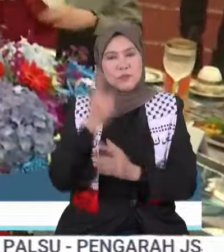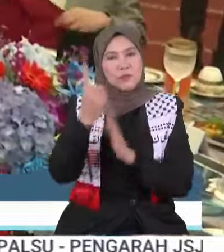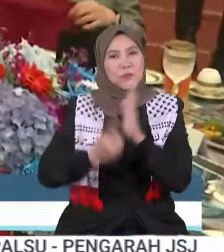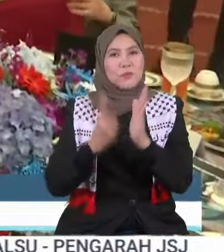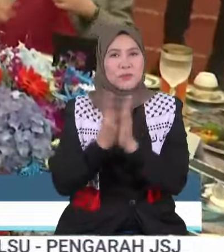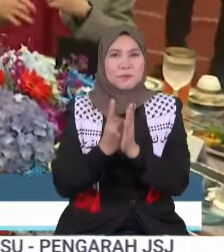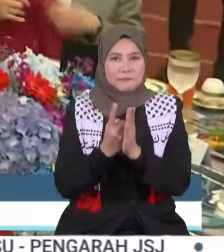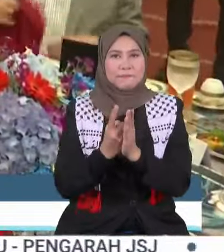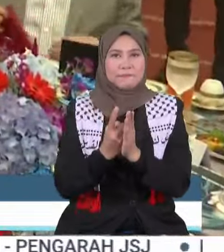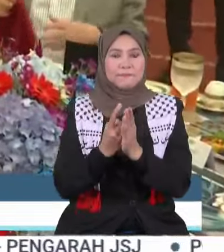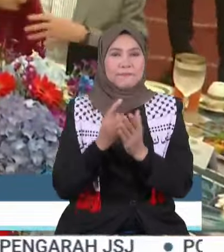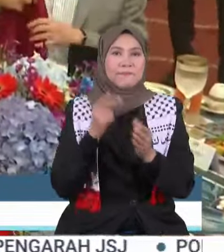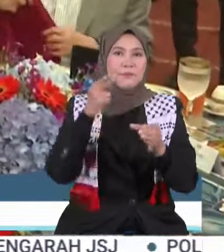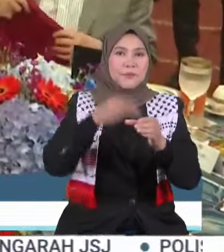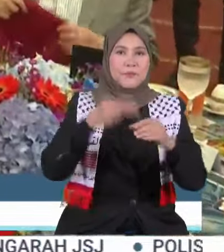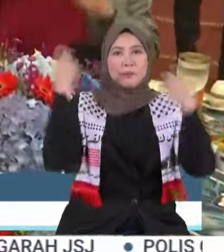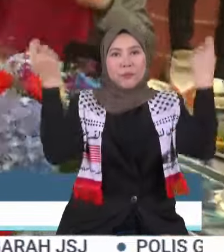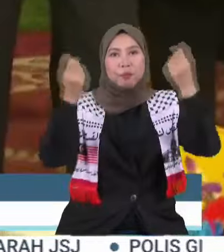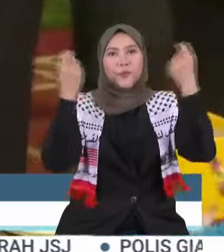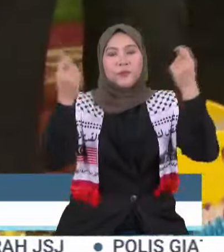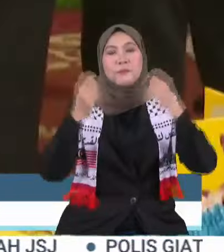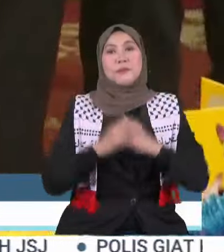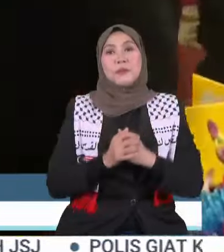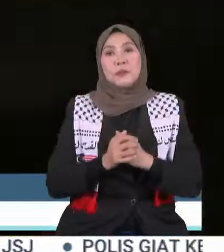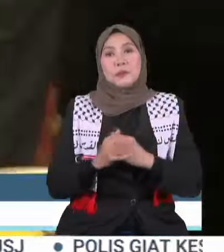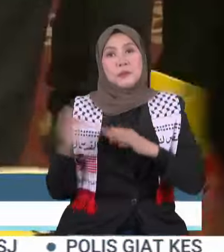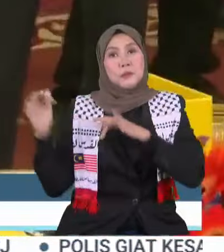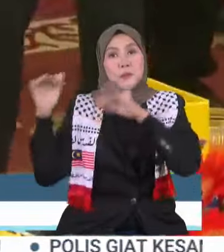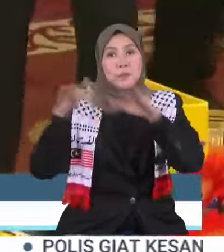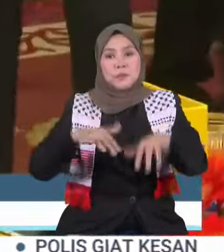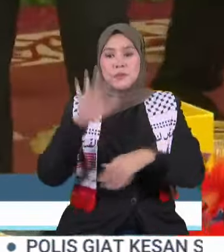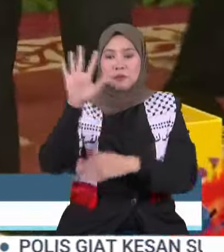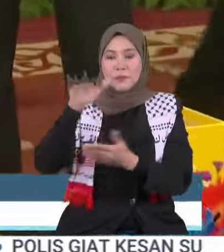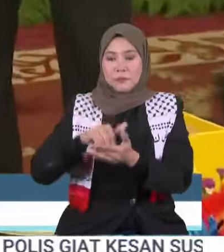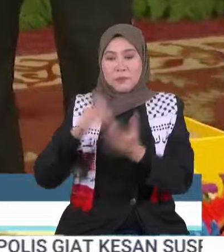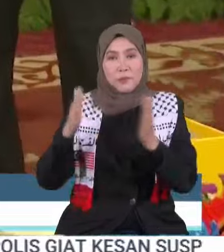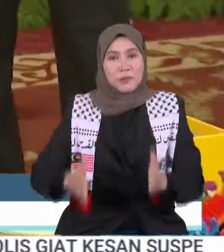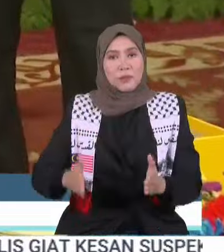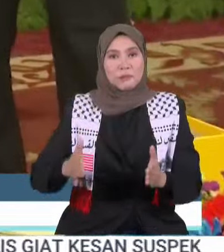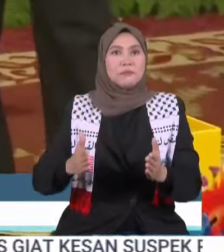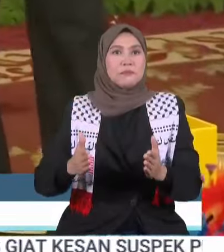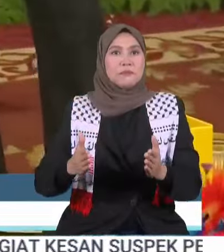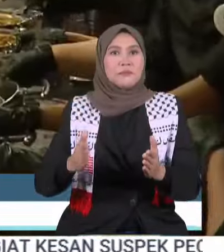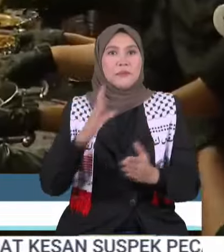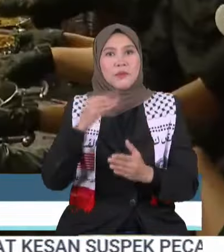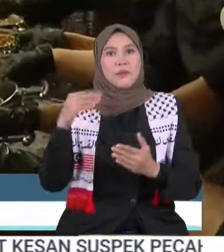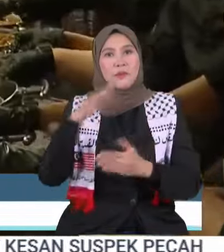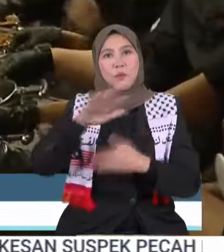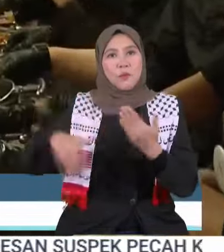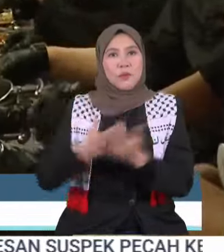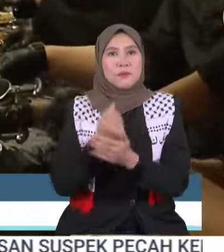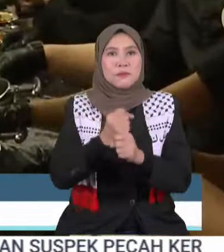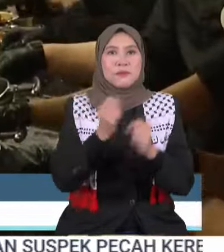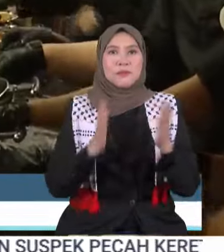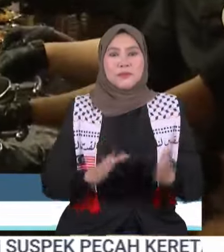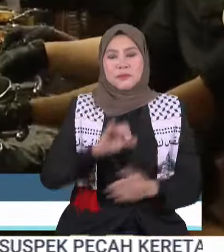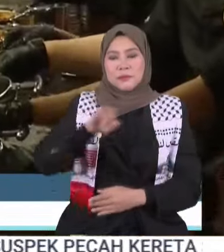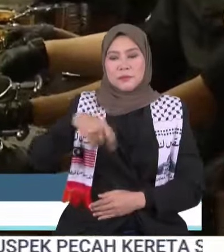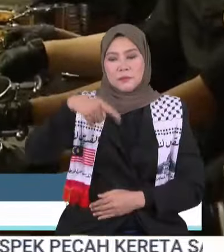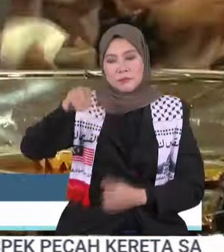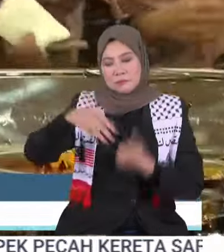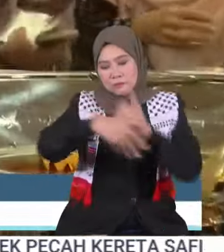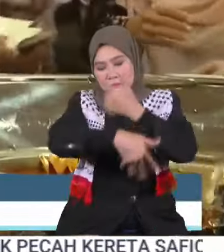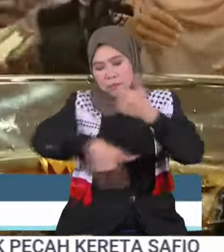sejam pada majlis itu. Majlis dimeriahkan dengan kehadiran lebih 5,000 tetamu terdiri daripada seluruh warga JPM dan agensi di